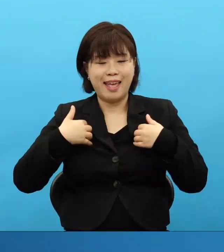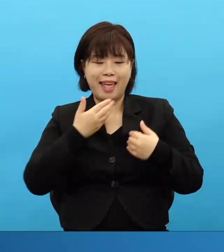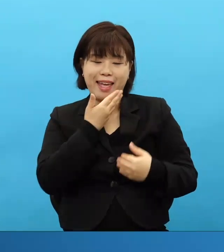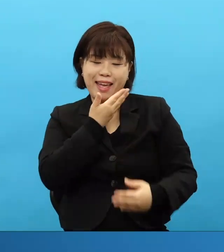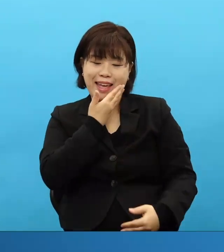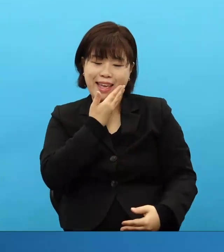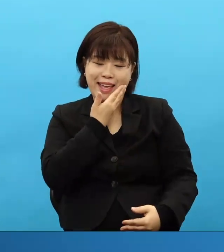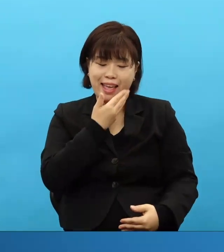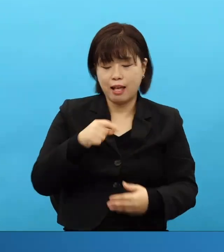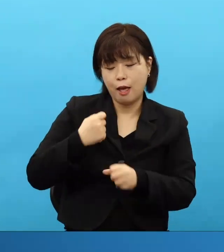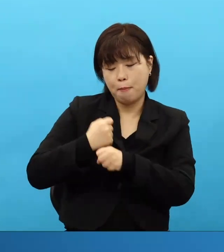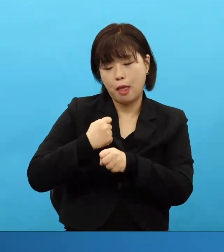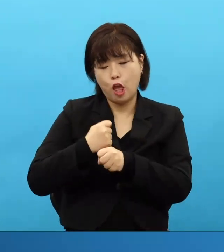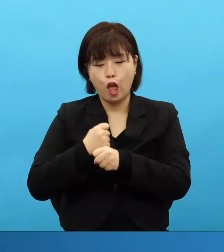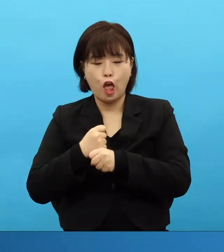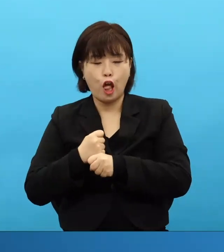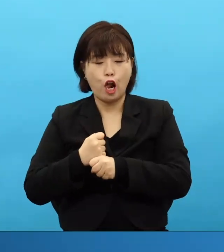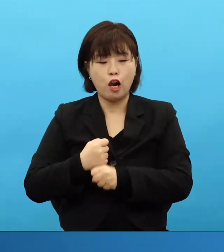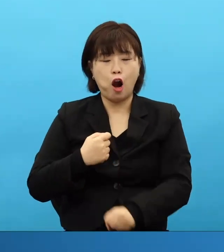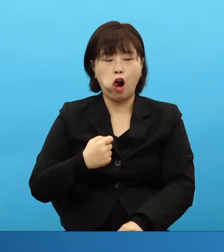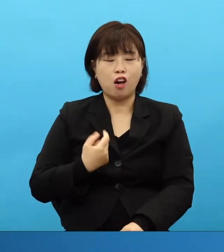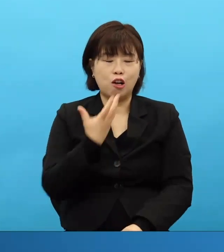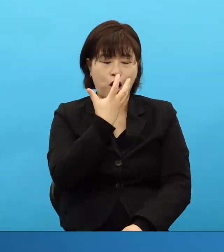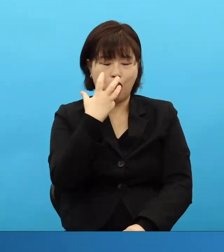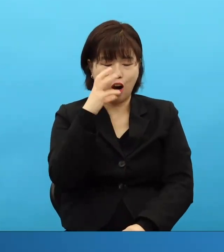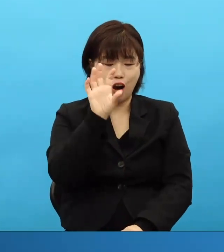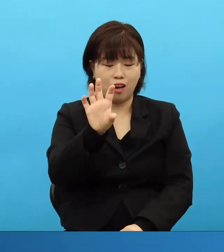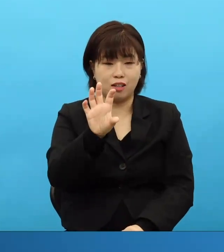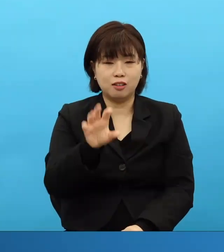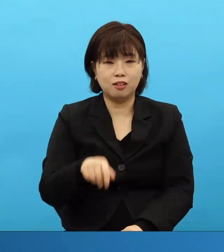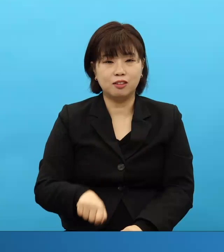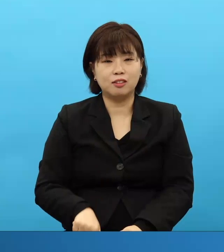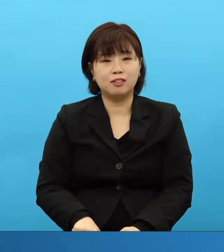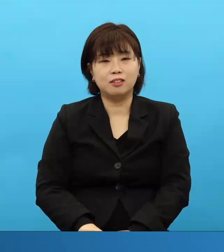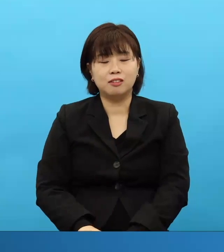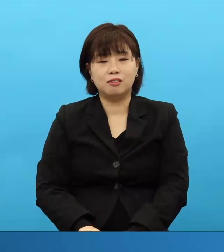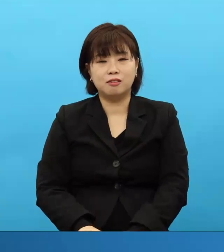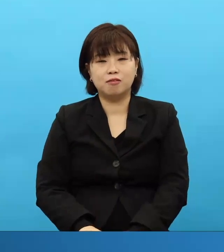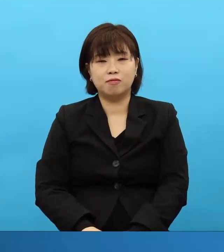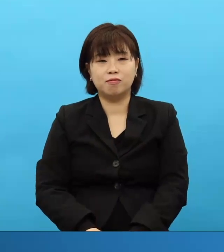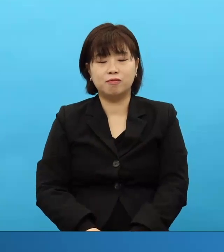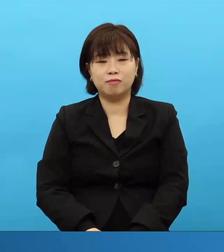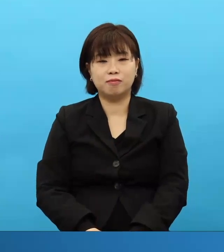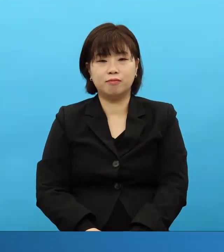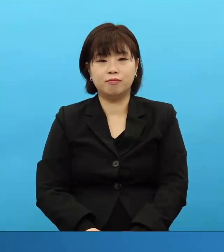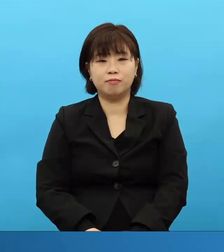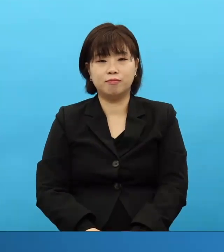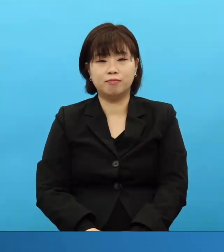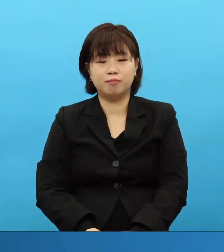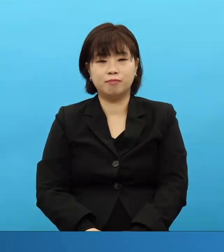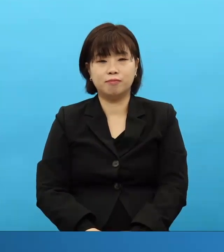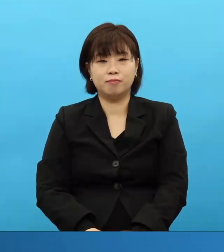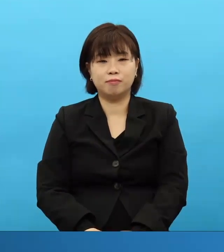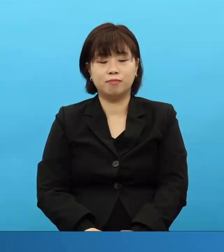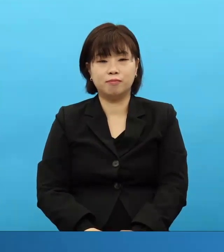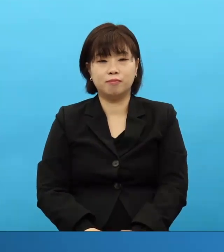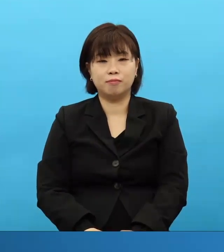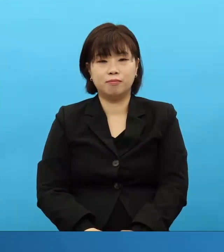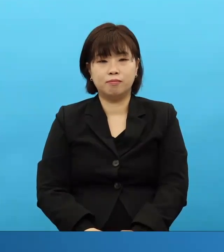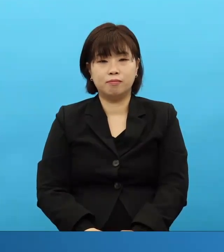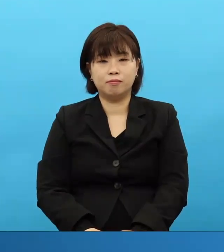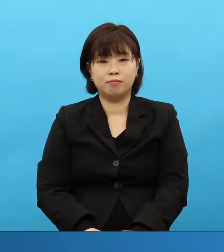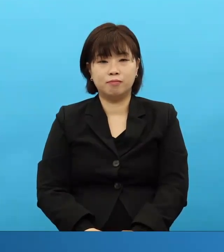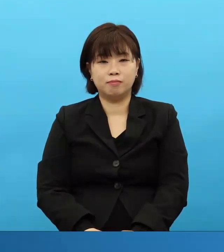are making those kinds of writings as well as those 희한한 kinds of 일입니다. paintings. It's a very strange thing, isn't it? TCK 여러분들은 렘넌트들이 TCK로